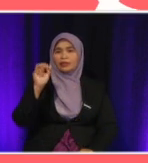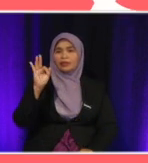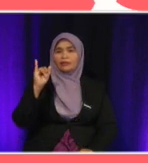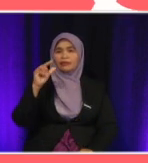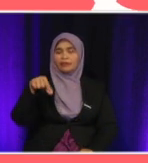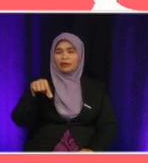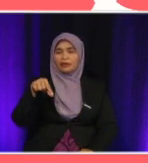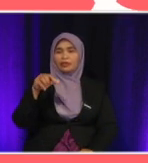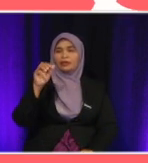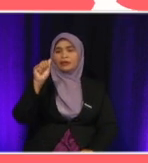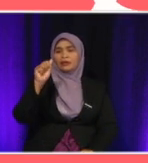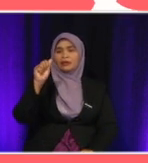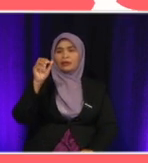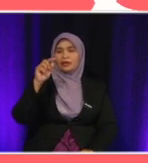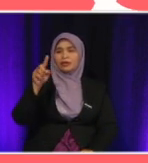Azzam